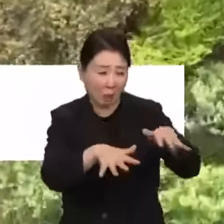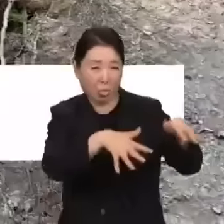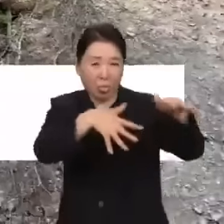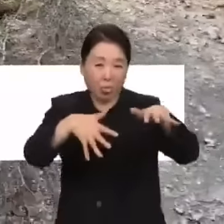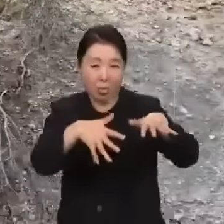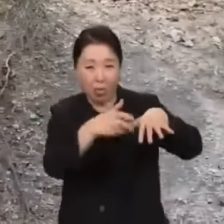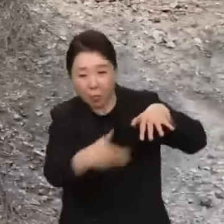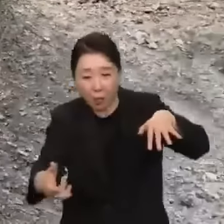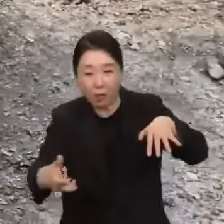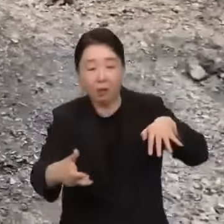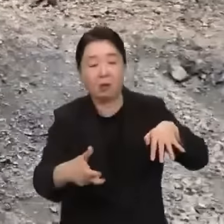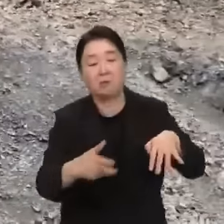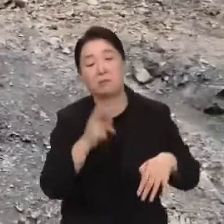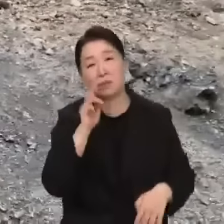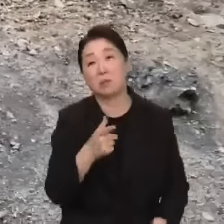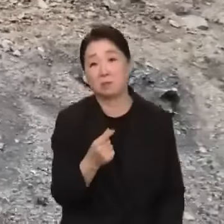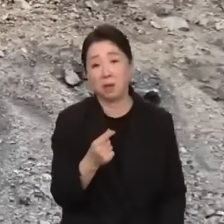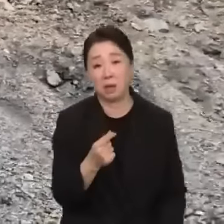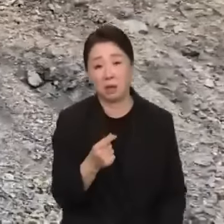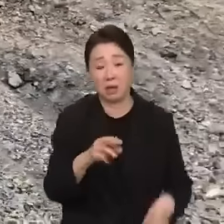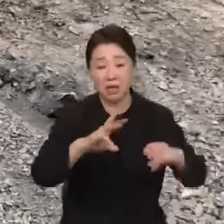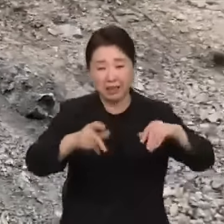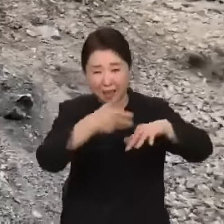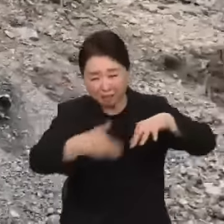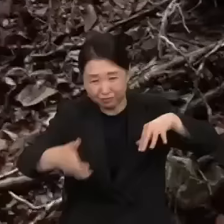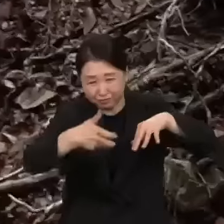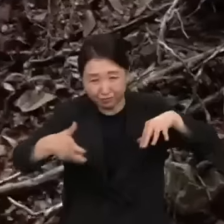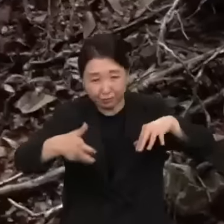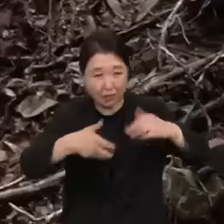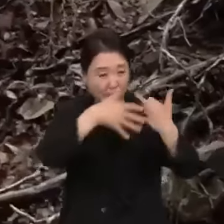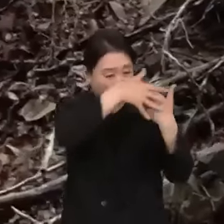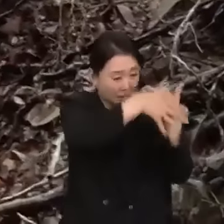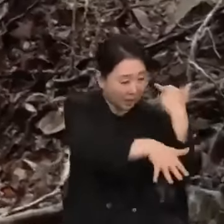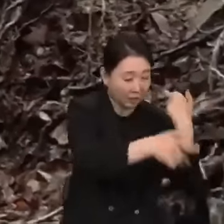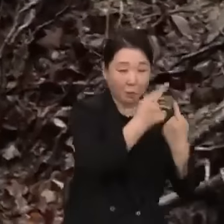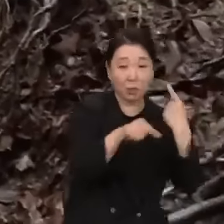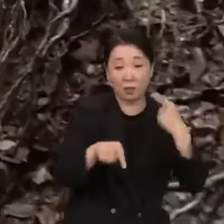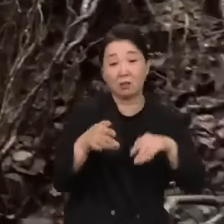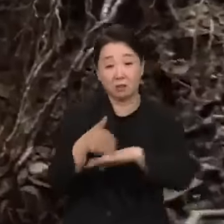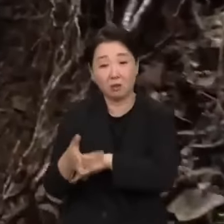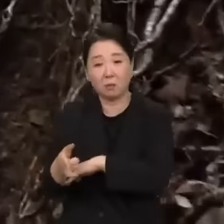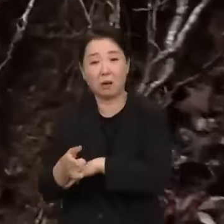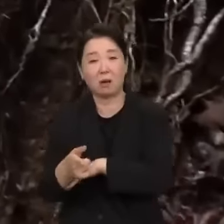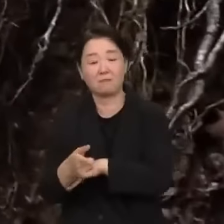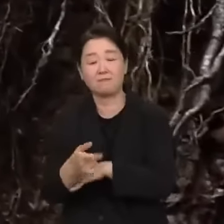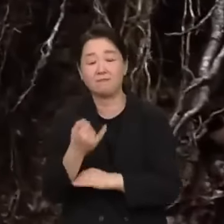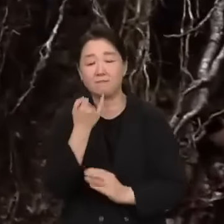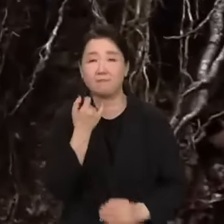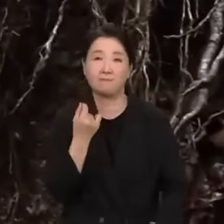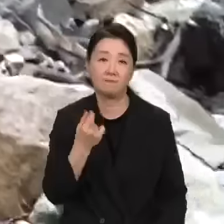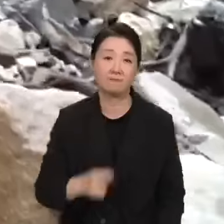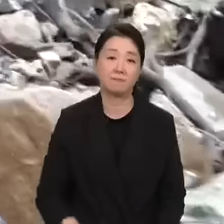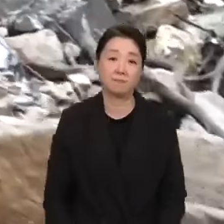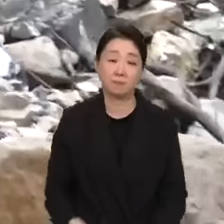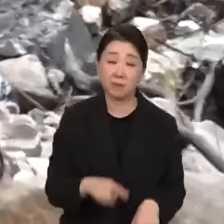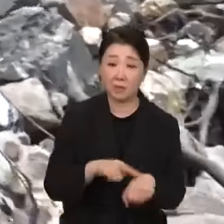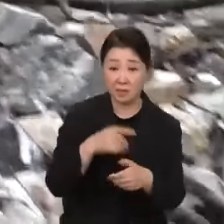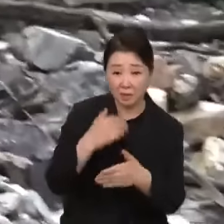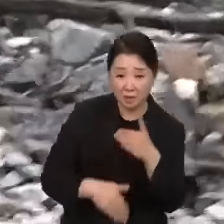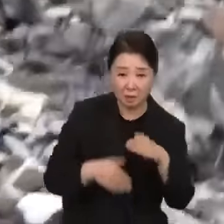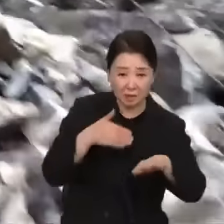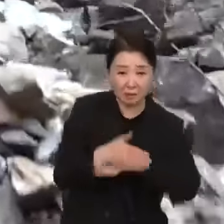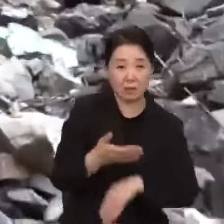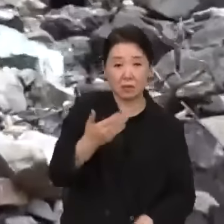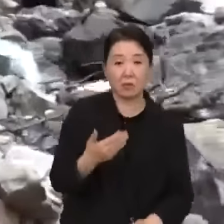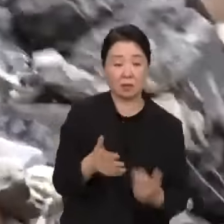곳이다. 그나마 땅 밀림이 산사태보다 진행 속도가 느리다는 게 희망 요소입니다. 남은 시간 더 늦기